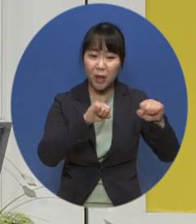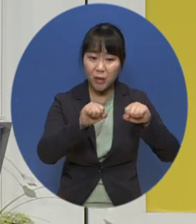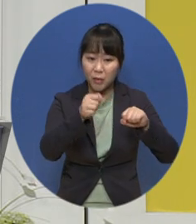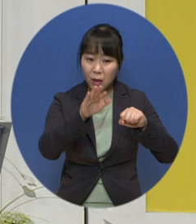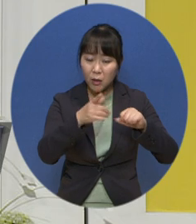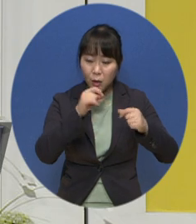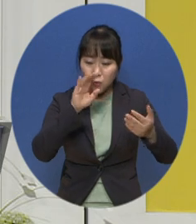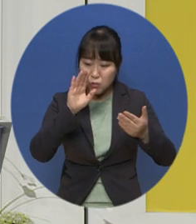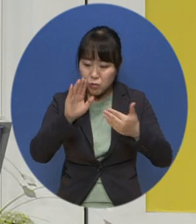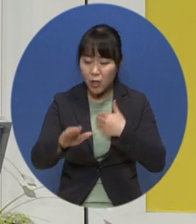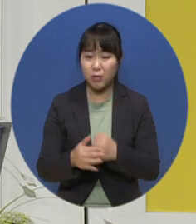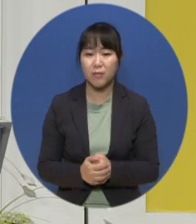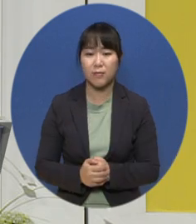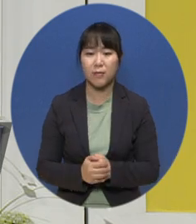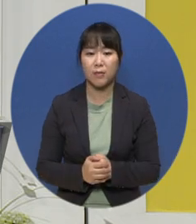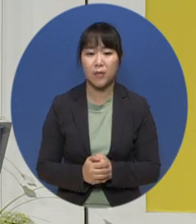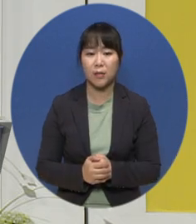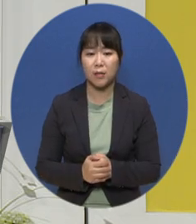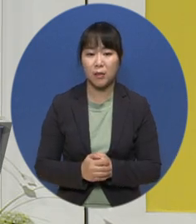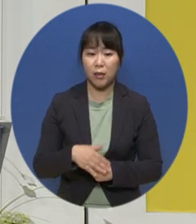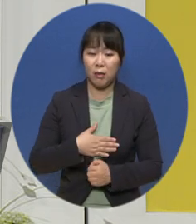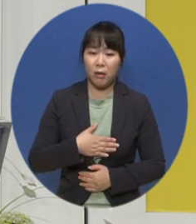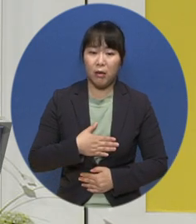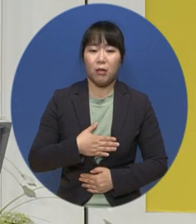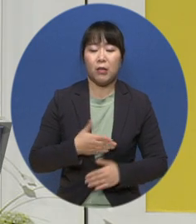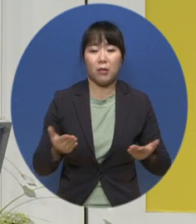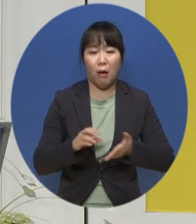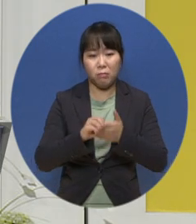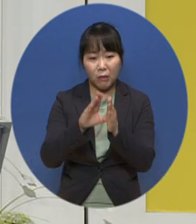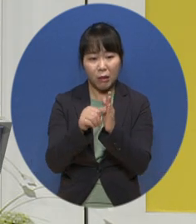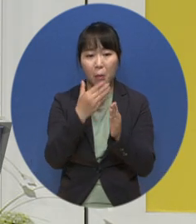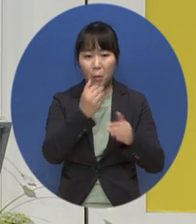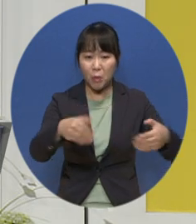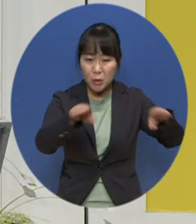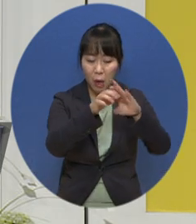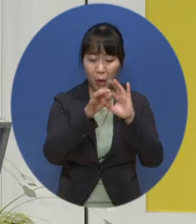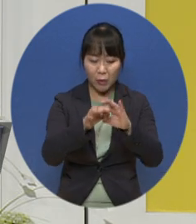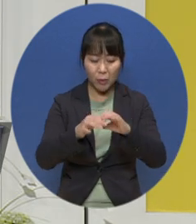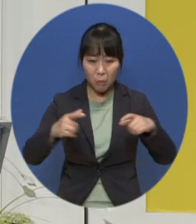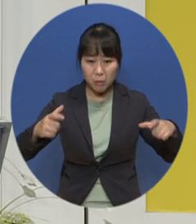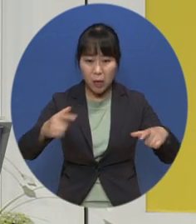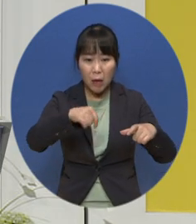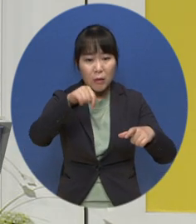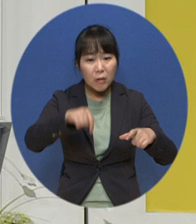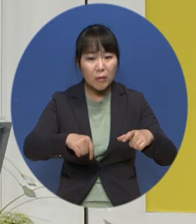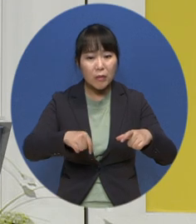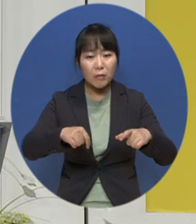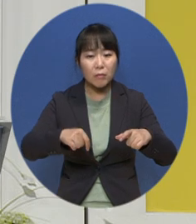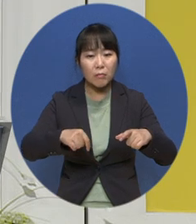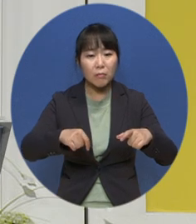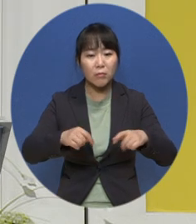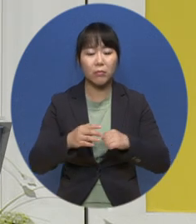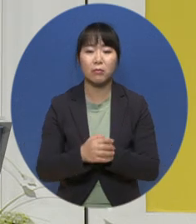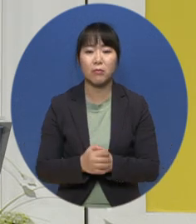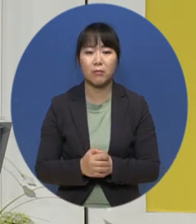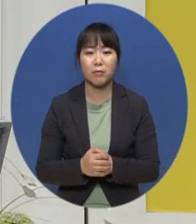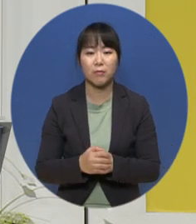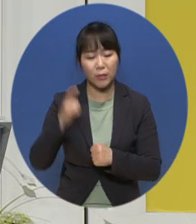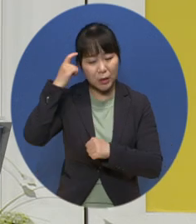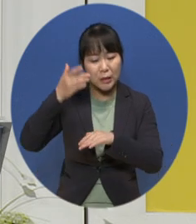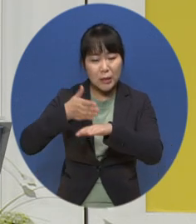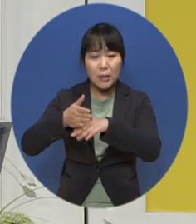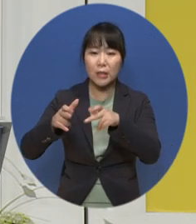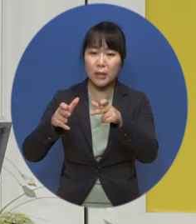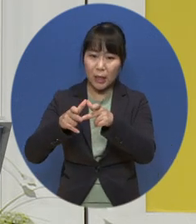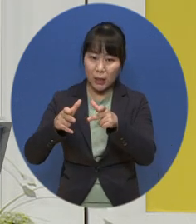그런 일을 하고 나면은 자기들 취업을 하는데 있어서 복 주관하고 뭐 이런 분야에 대해서 그렇게 그 지적